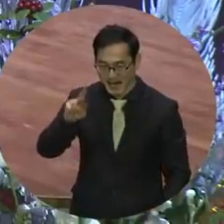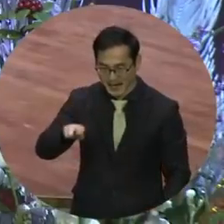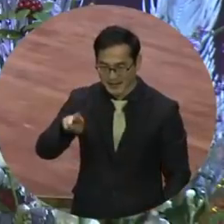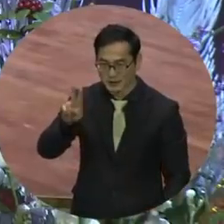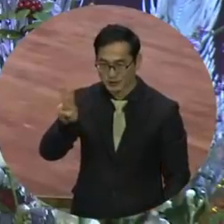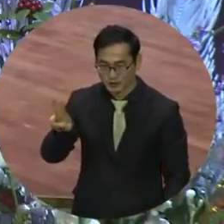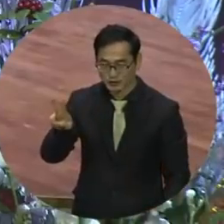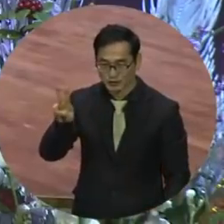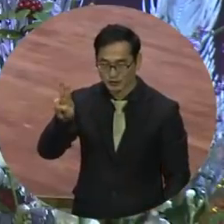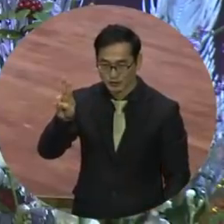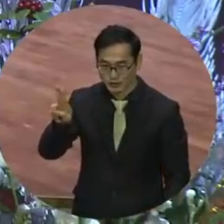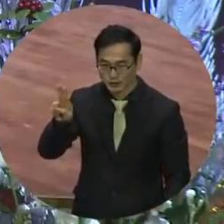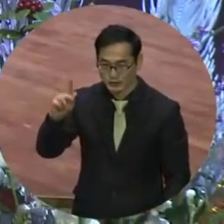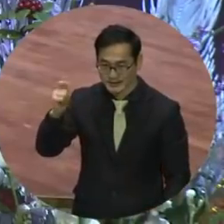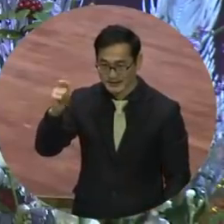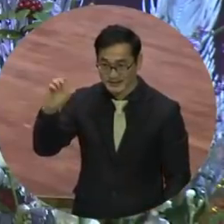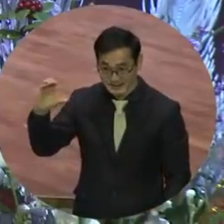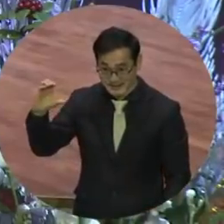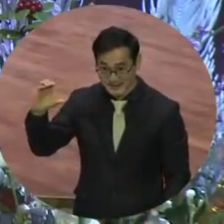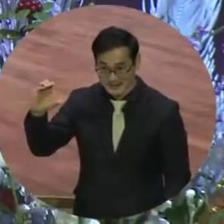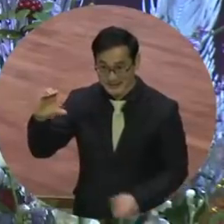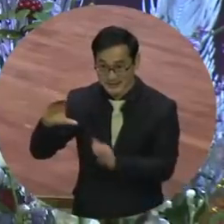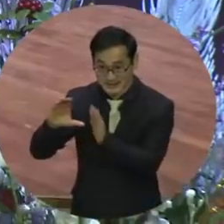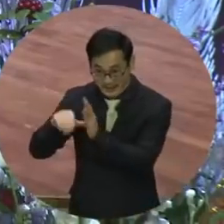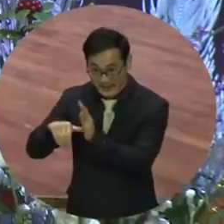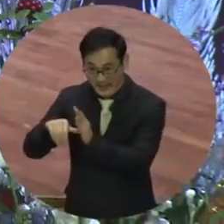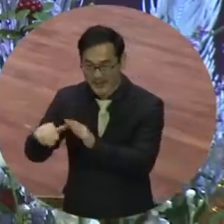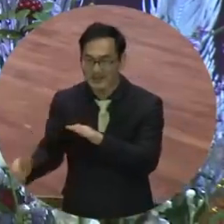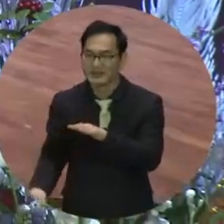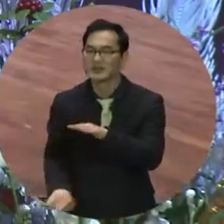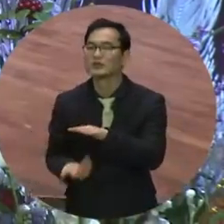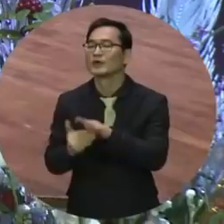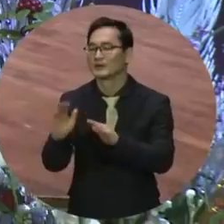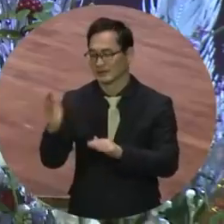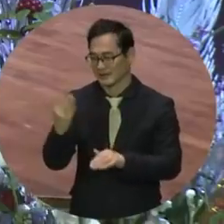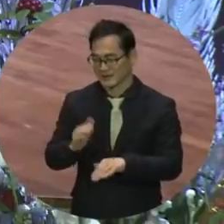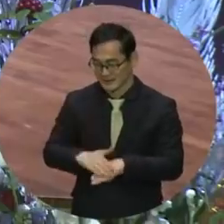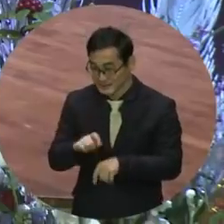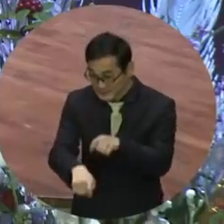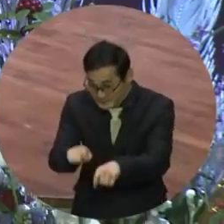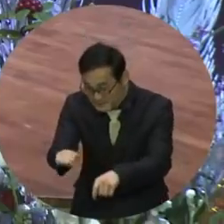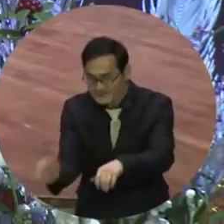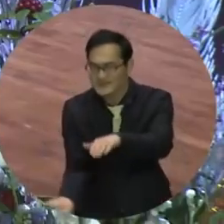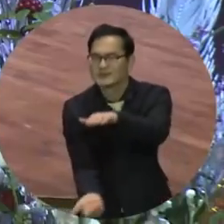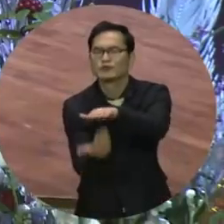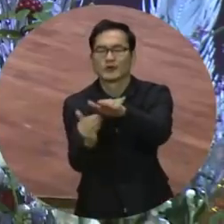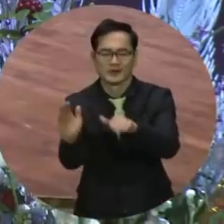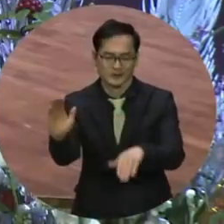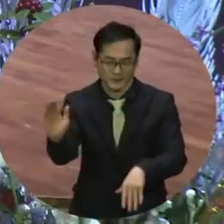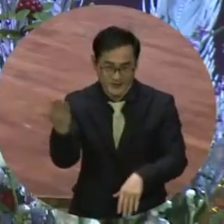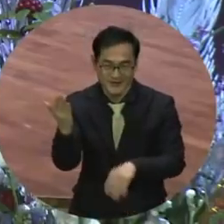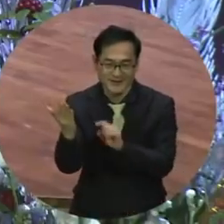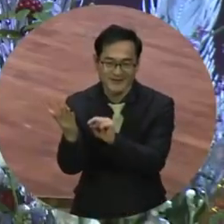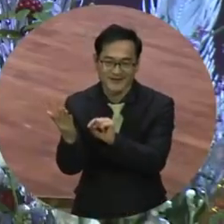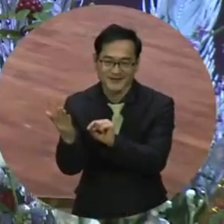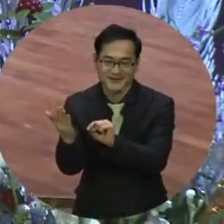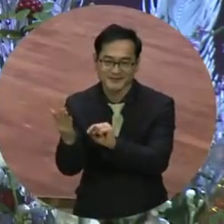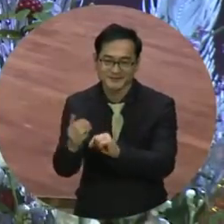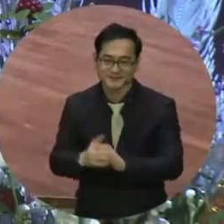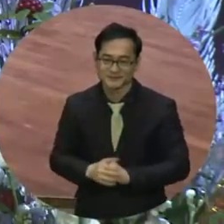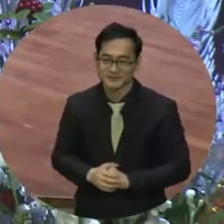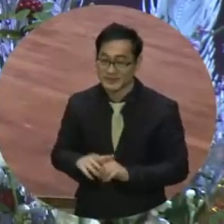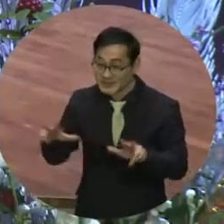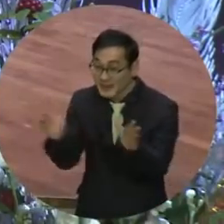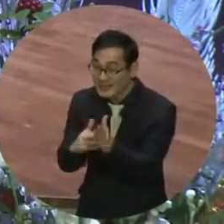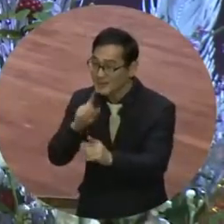1 RT 시대, 2 RT 시대, 3 RT 시대 안 되는데 뭐 다른 거 뭐 하겠어요? 실은 이제는 언약 잡고 실현하자. 지금까지 선포된 말씀